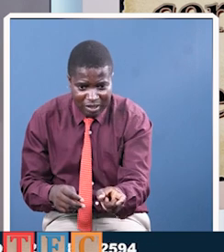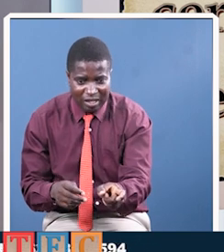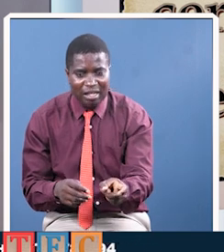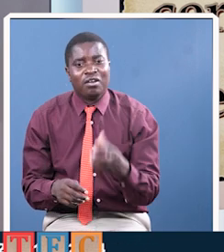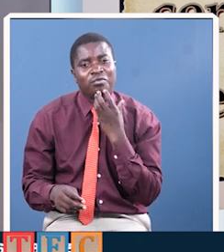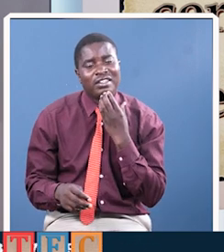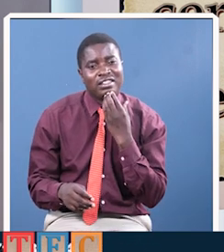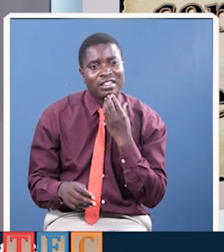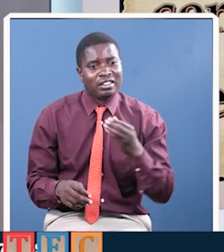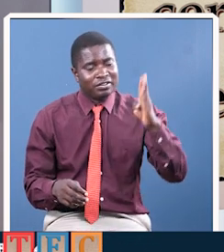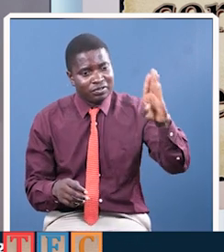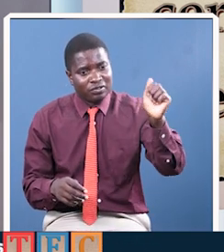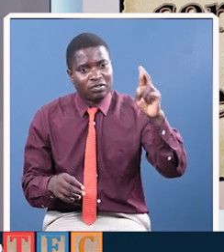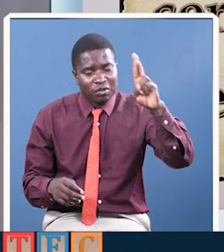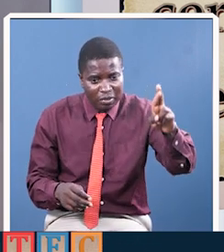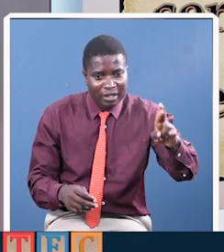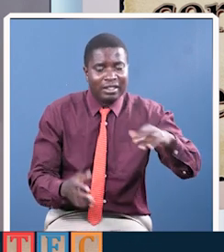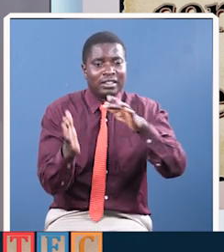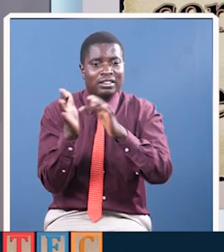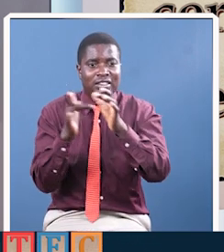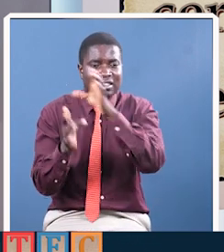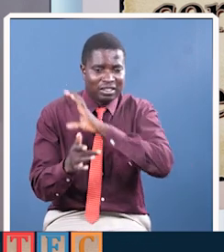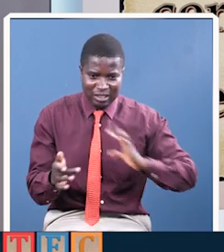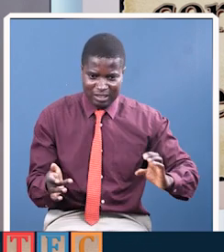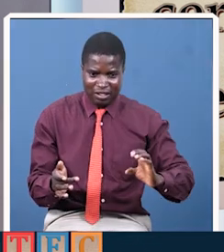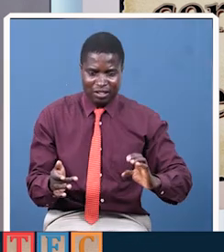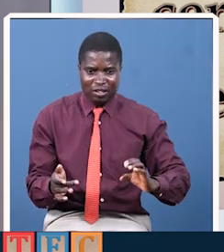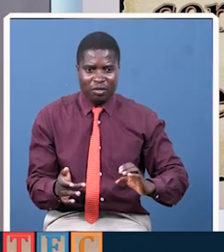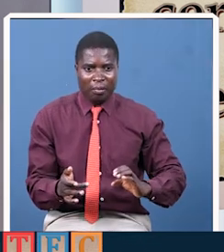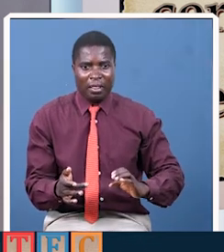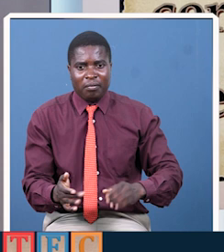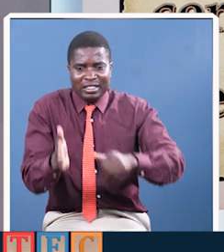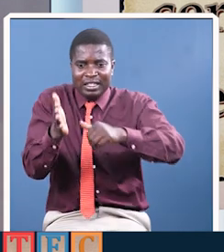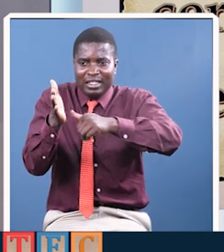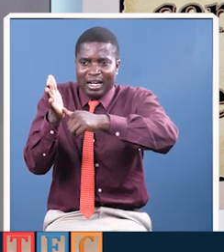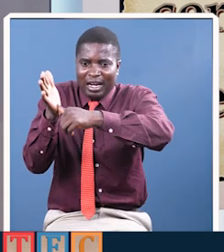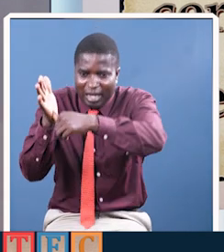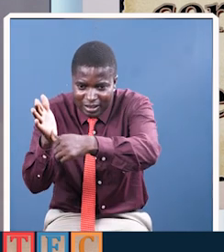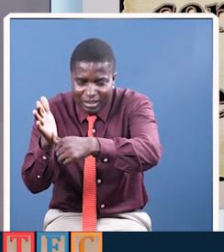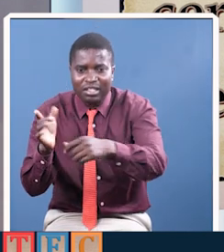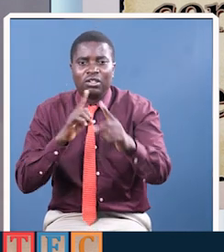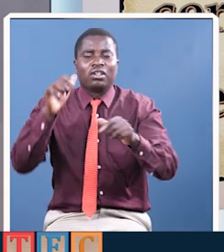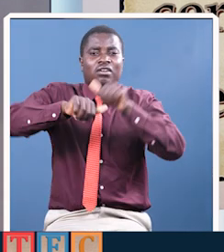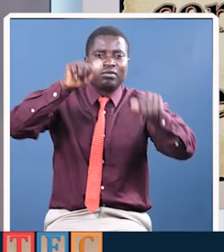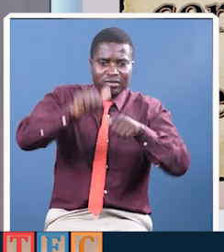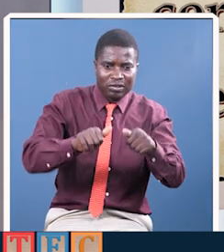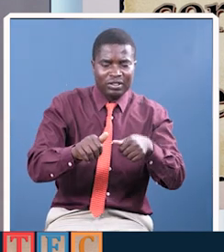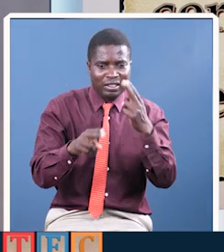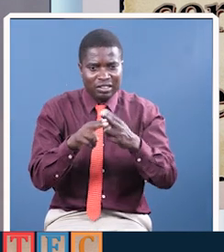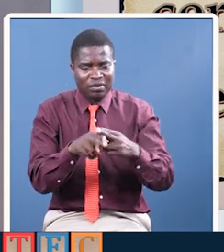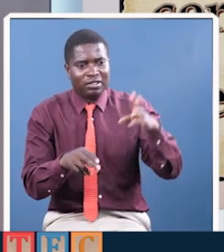madzibaba Jesu. Asiri pachitupa ainzi Erimas. Ende zvinonzi na Acts 13 aisada kuverenga Bhaibheri